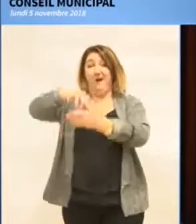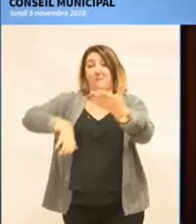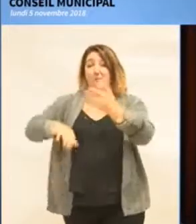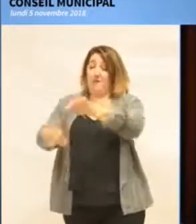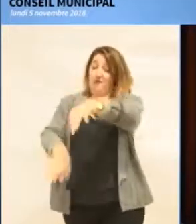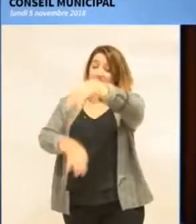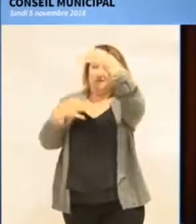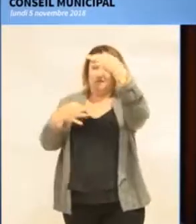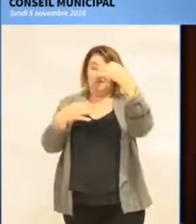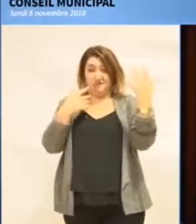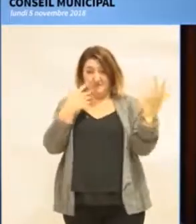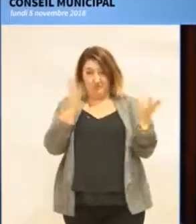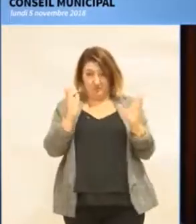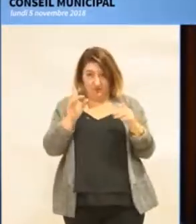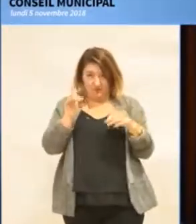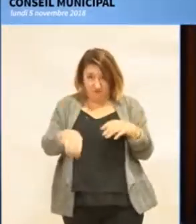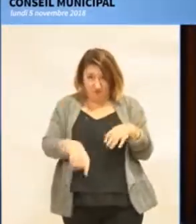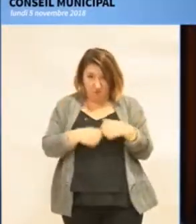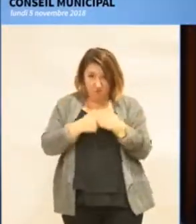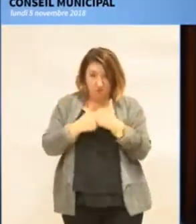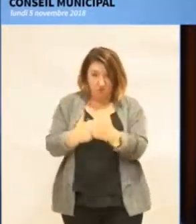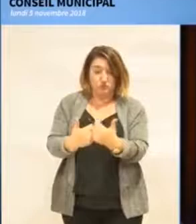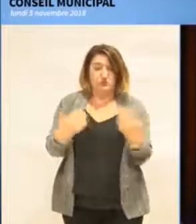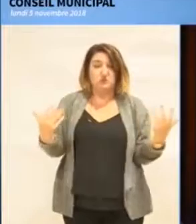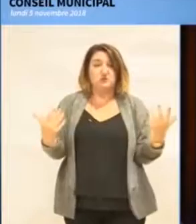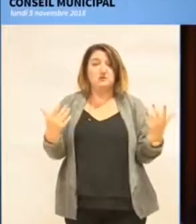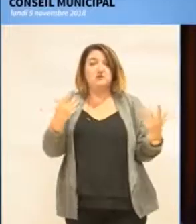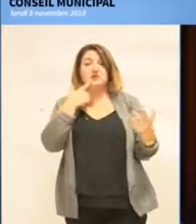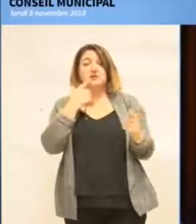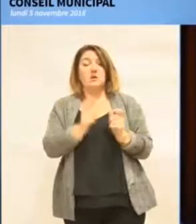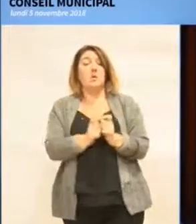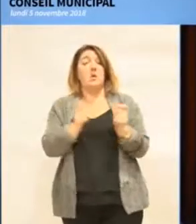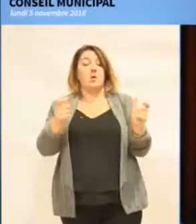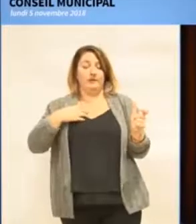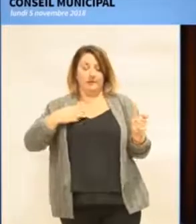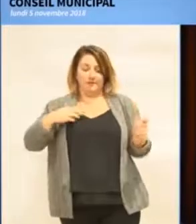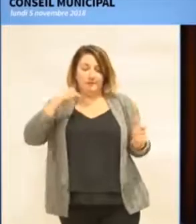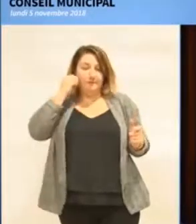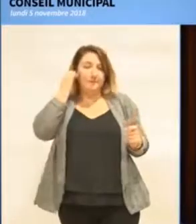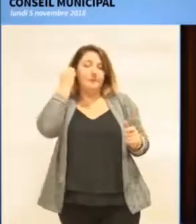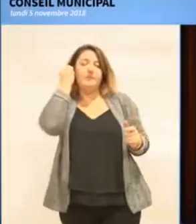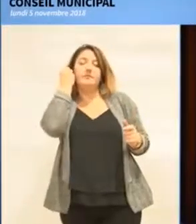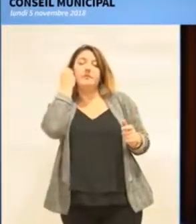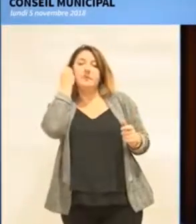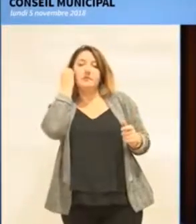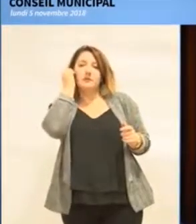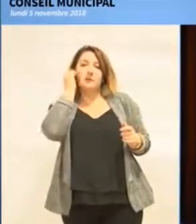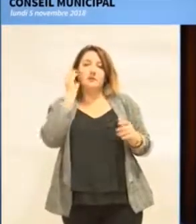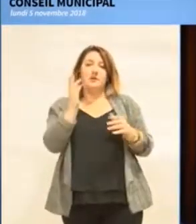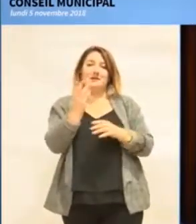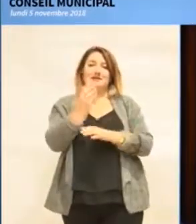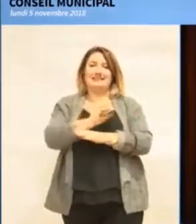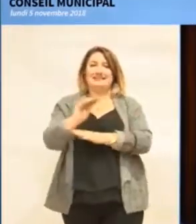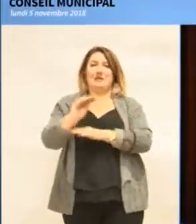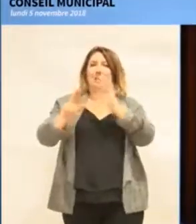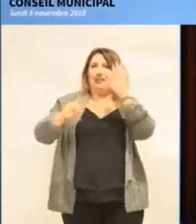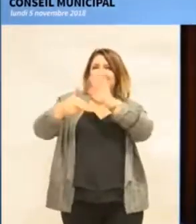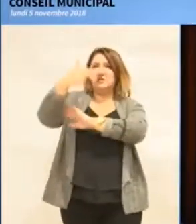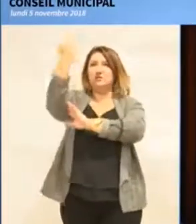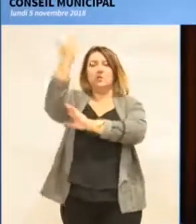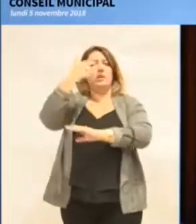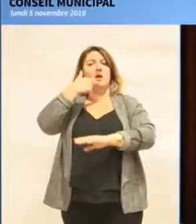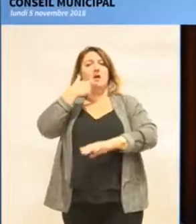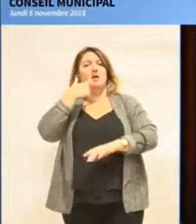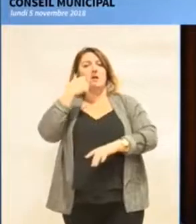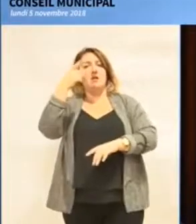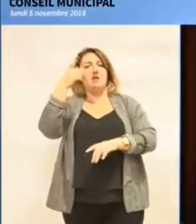cette logique-là, les collectivités en les intégrant totalement à une logique de sécurité nationale et en exigeant d'eux l'armement des